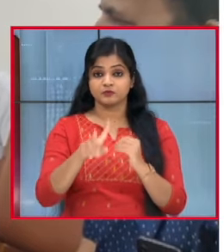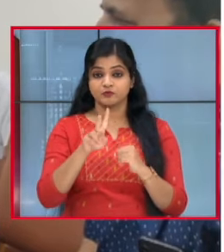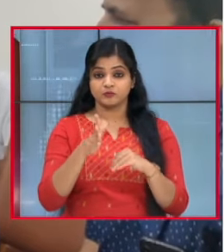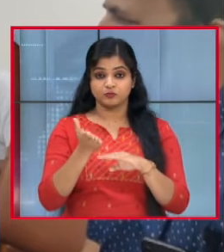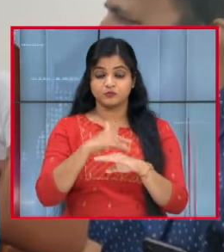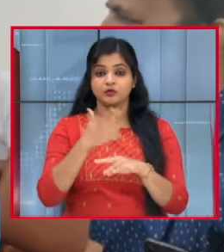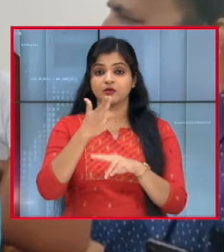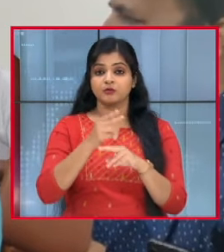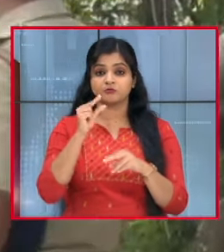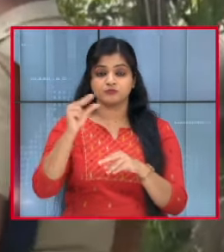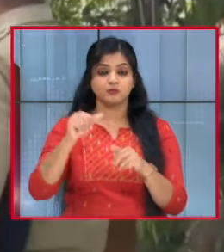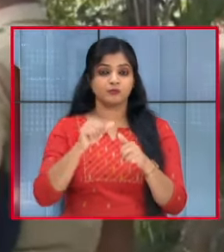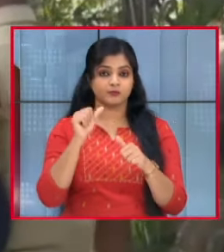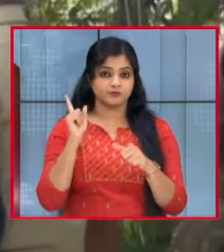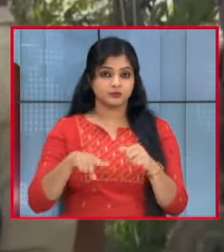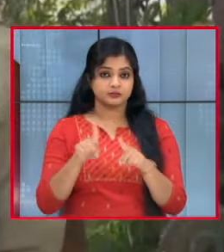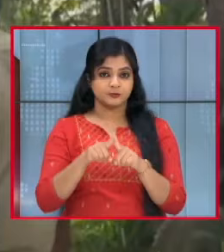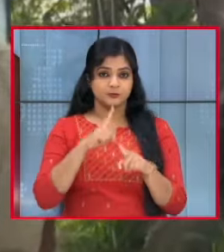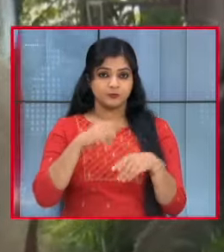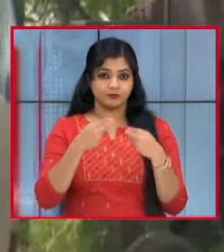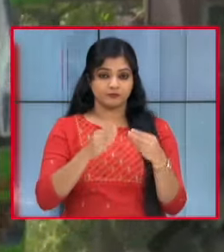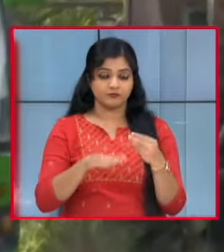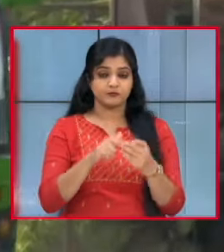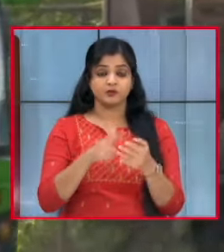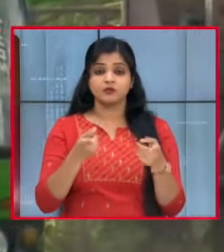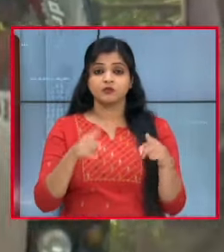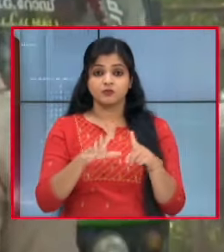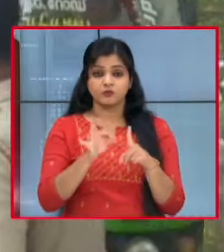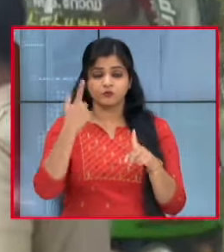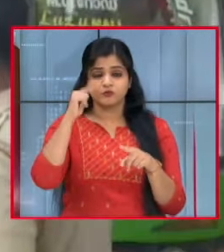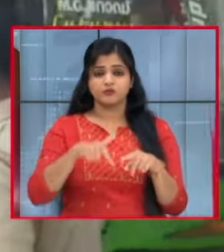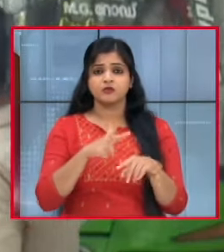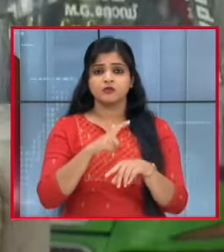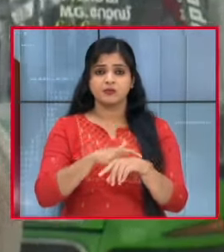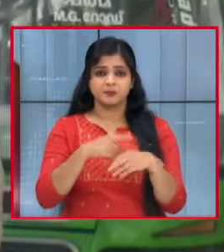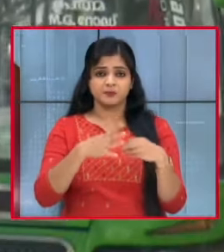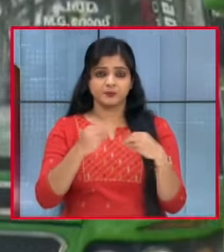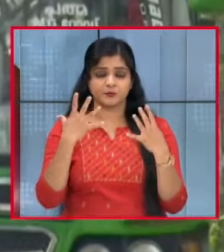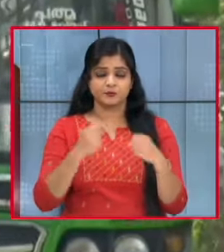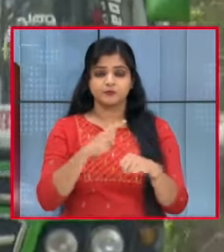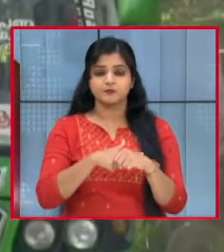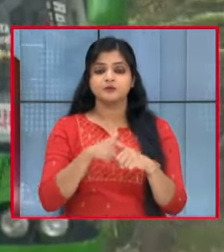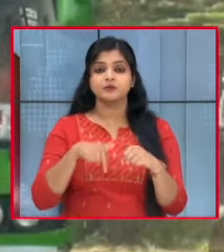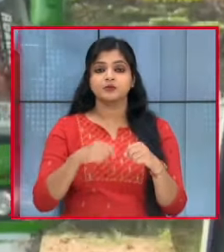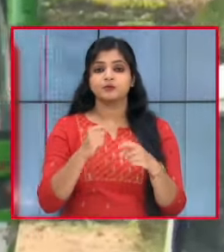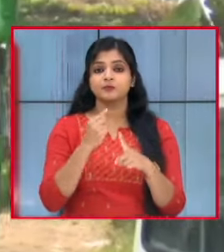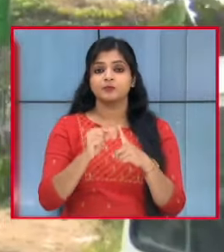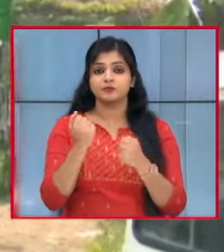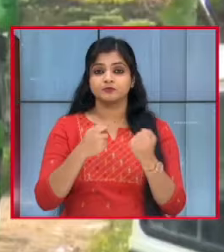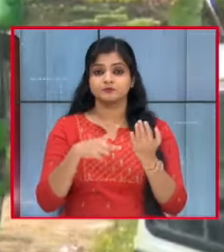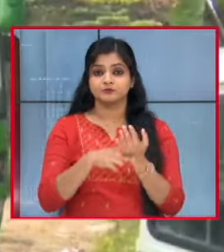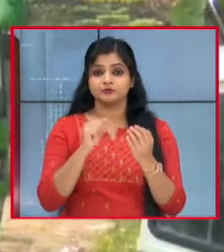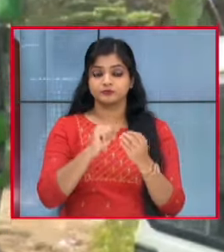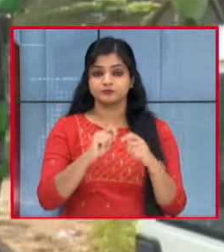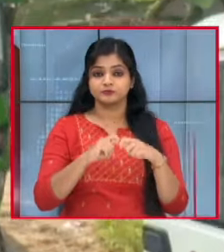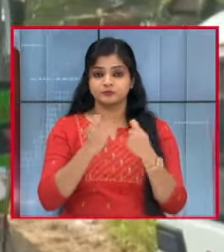ക്യാമറ സ്ഥാപിക്കണമെന്നായിരുന്നു ഗതാഗത വകുപ്പിന്റെ കർശന നിർദ്ദേശം. ഇത് നടപ്പിലാക്കാൻ പ്രായോഗിക ബുദ്ധിമുട്ട് ഉണ്ടെന്നാണ് സ്വകാര്യ ബസ് ഉടമകളുടെ സംഘടനകൾ